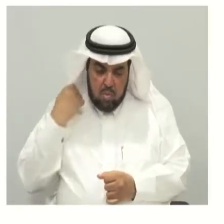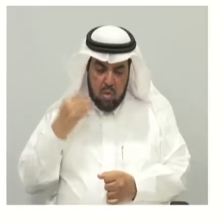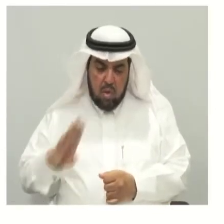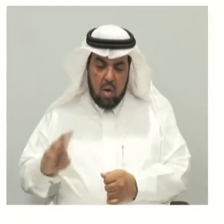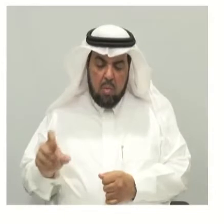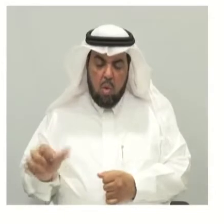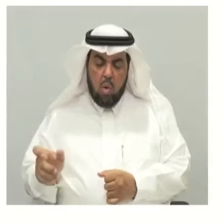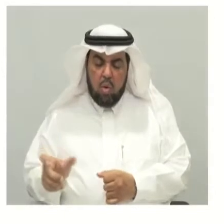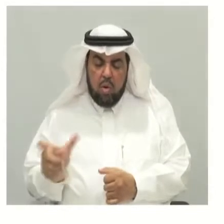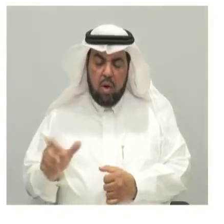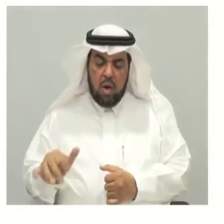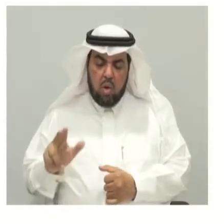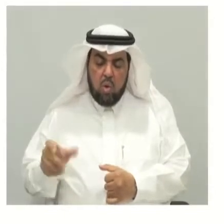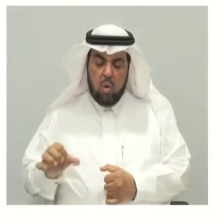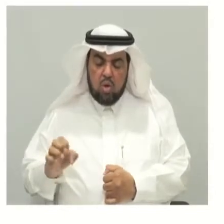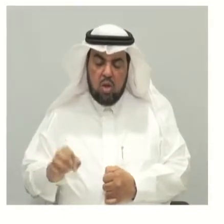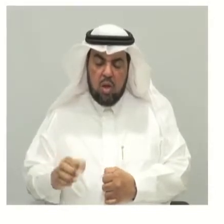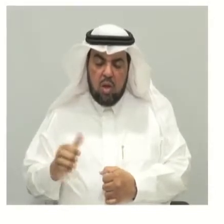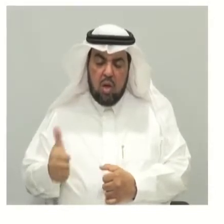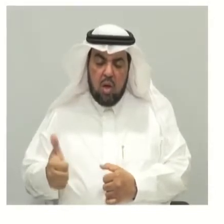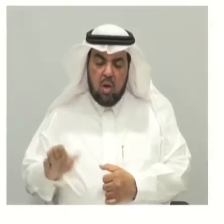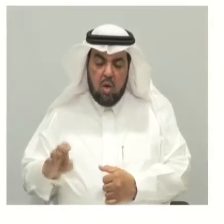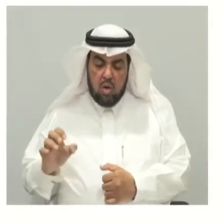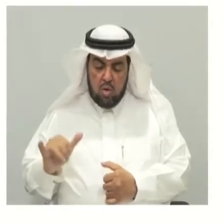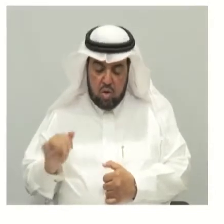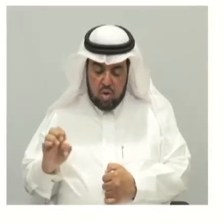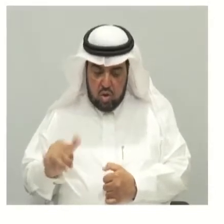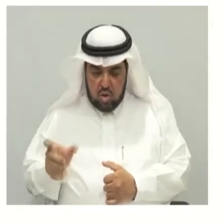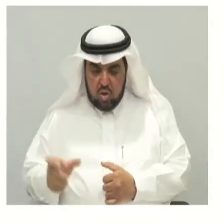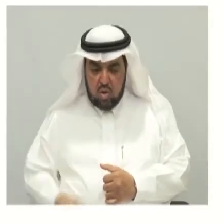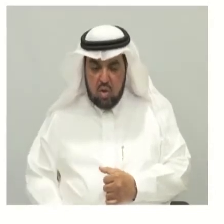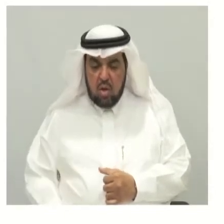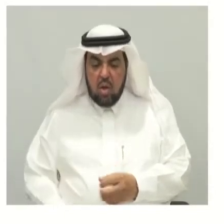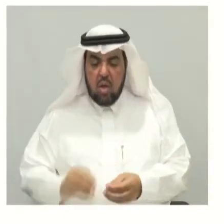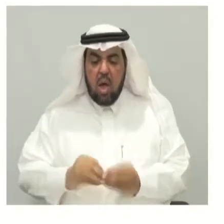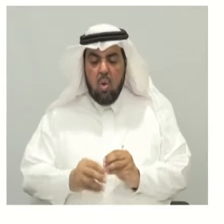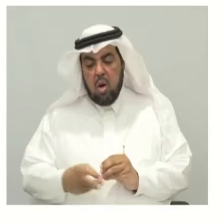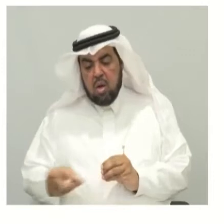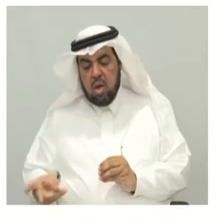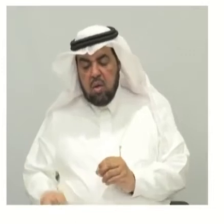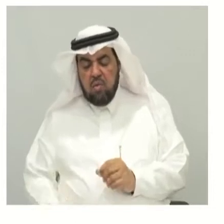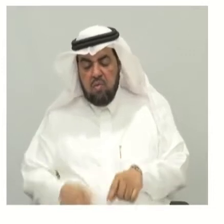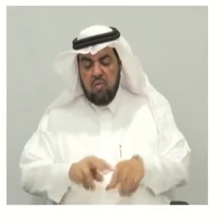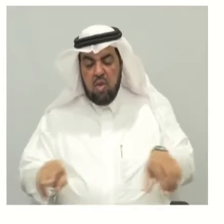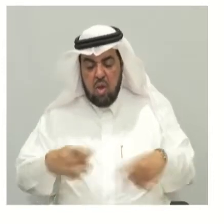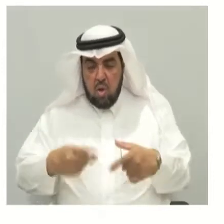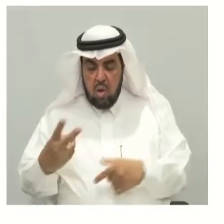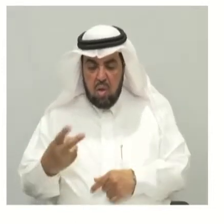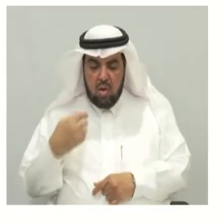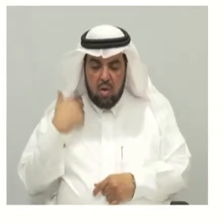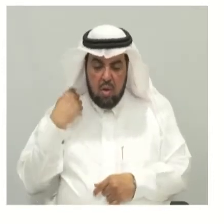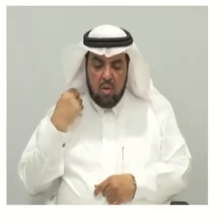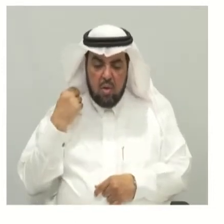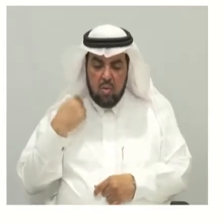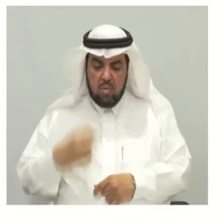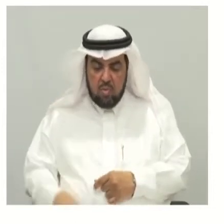كربون، نيتروجين، أكسجين، فلور، إنيون. اختلفت الألوان عندي في دورة الثانية. نعم على